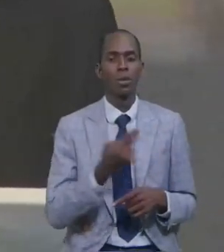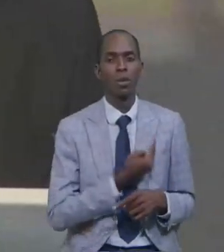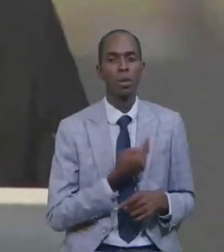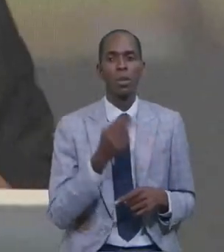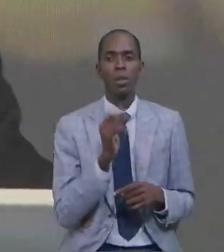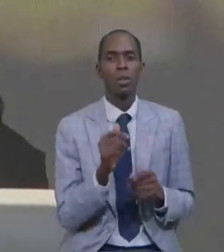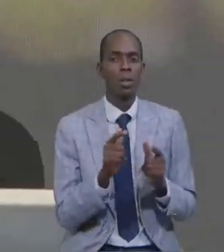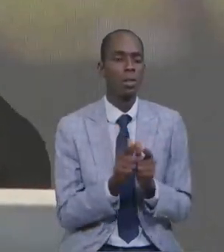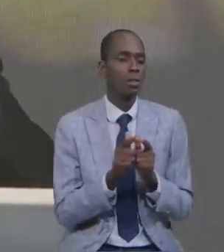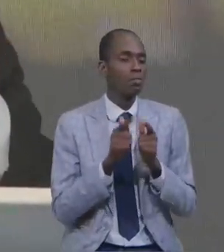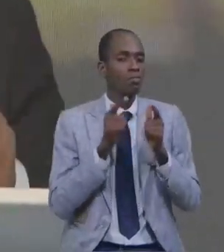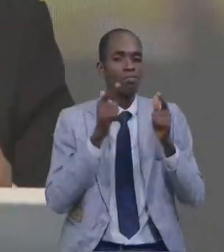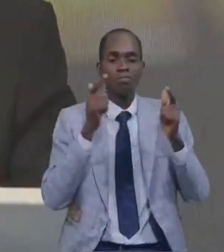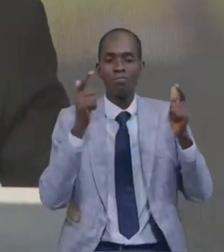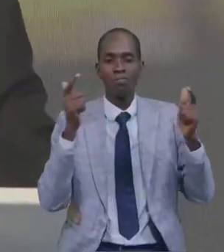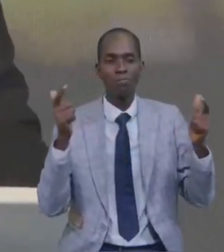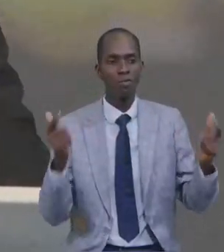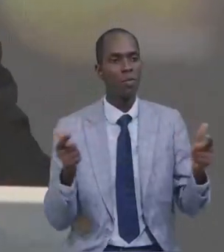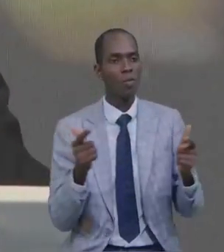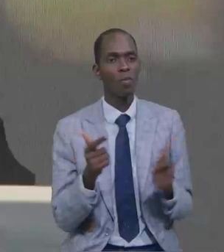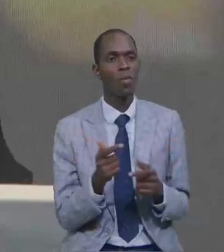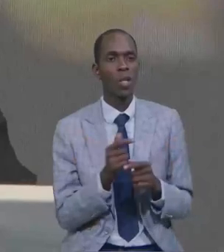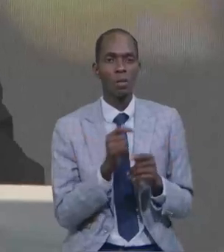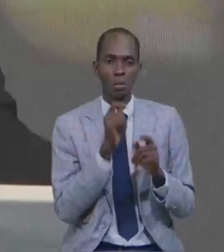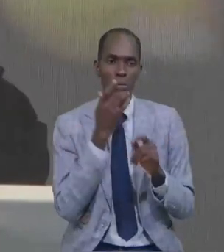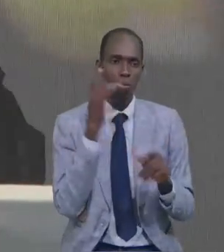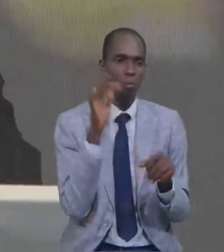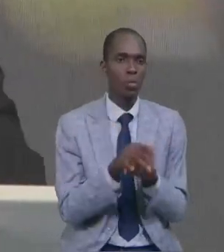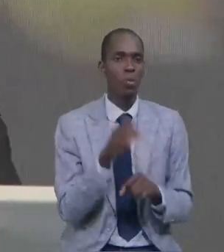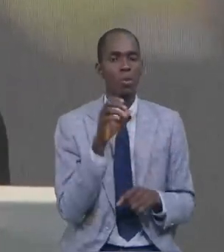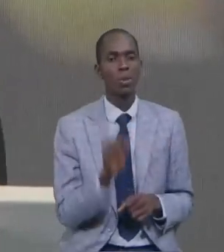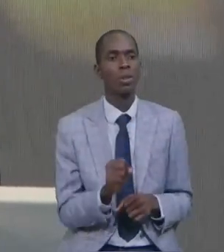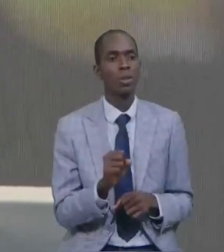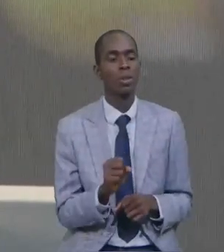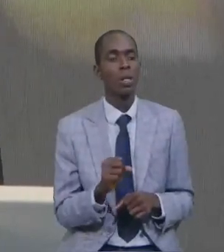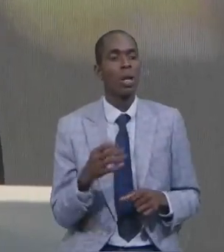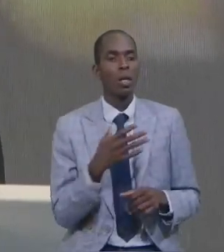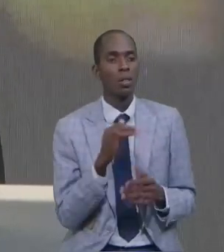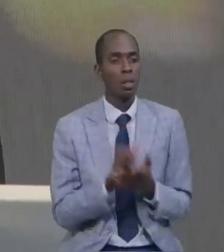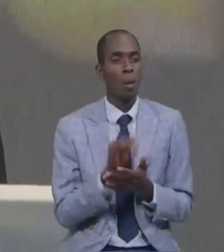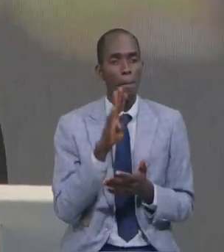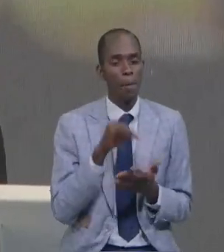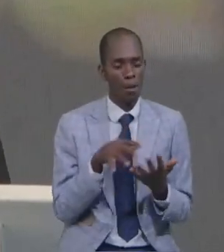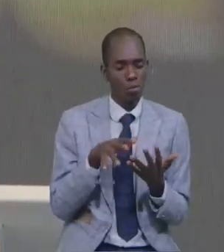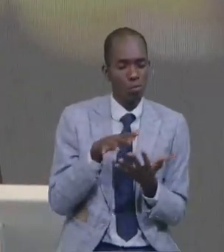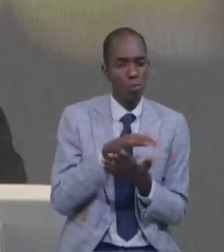elles, vous deveniez participants de la nature divine.